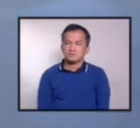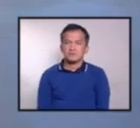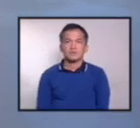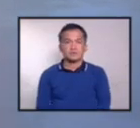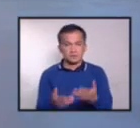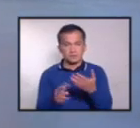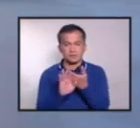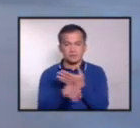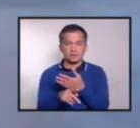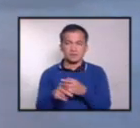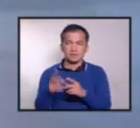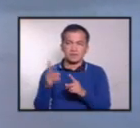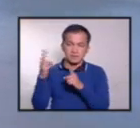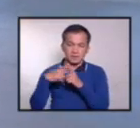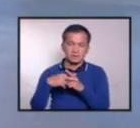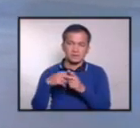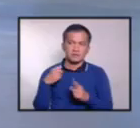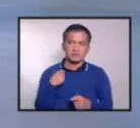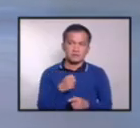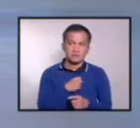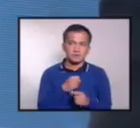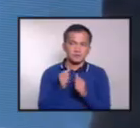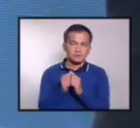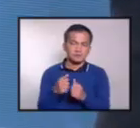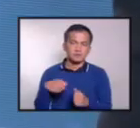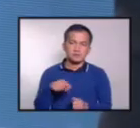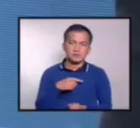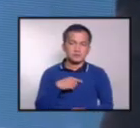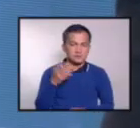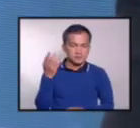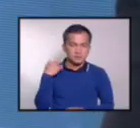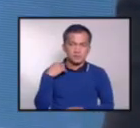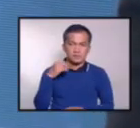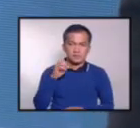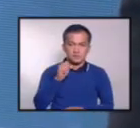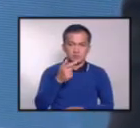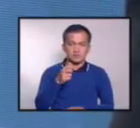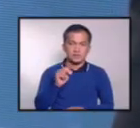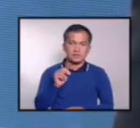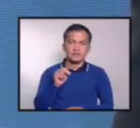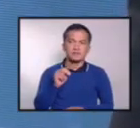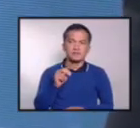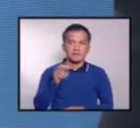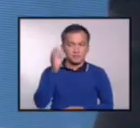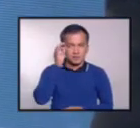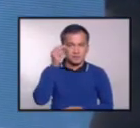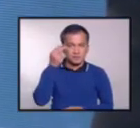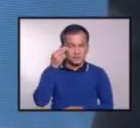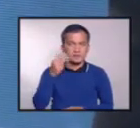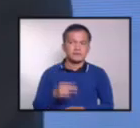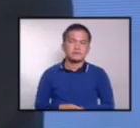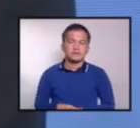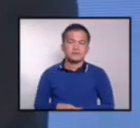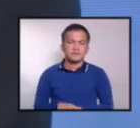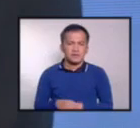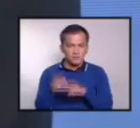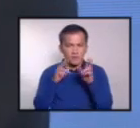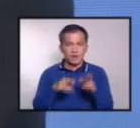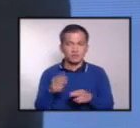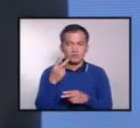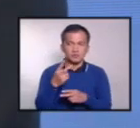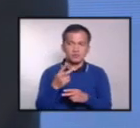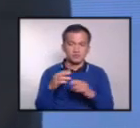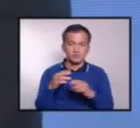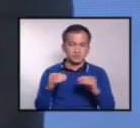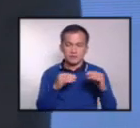At nagbabalik po ang aplikante sa Senado at kasama pa rin po natin si former Solgen Florin Hilbay. Sa round